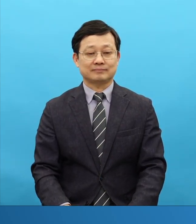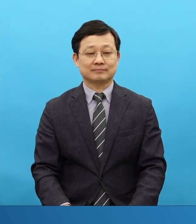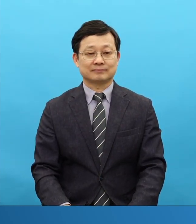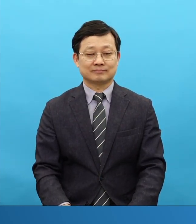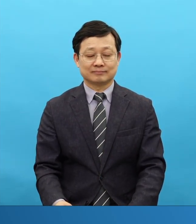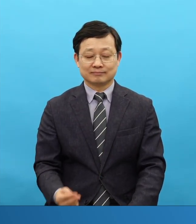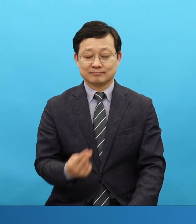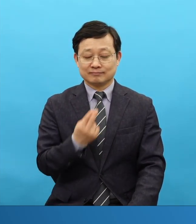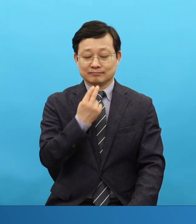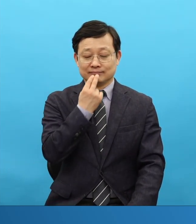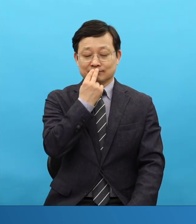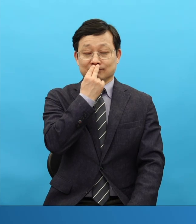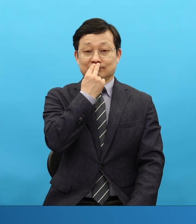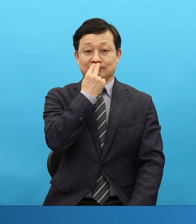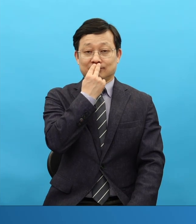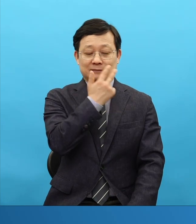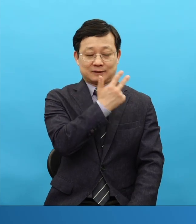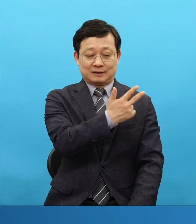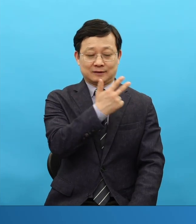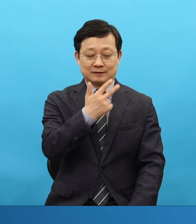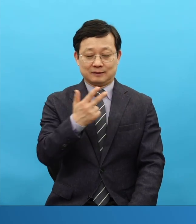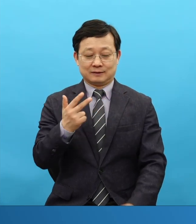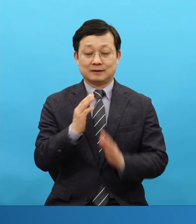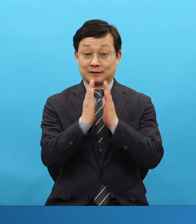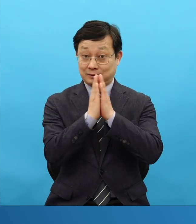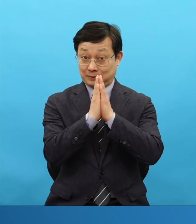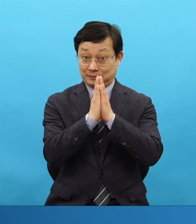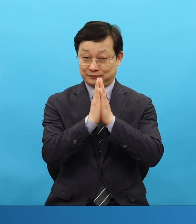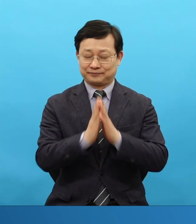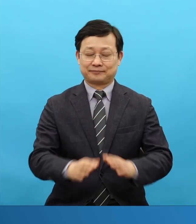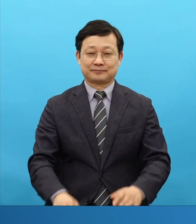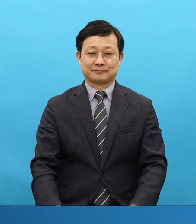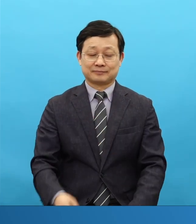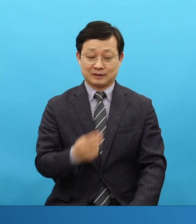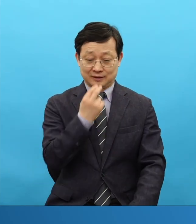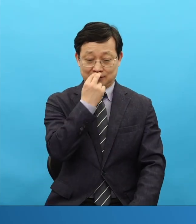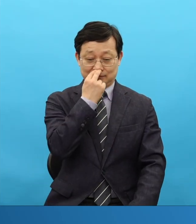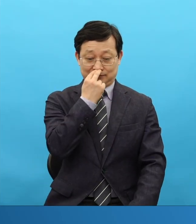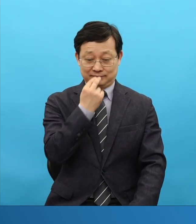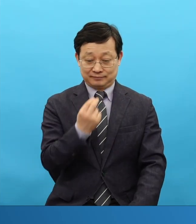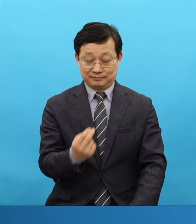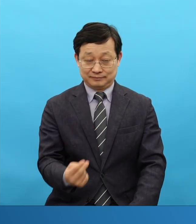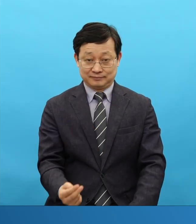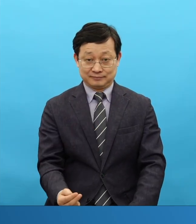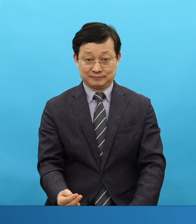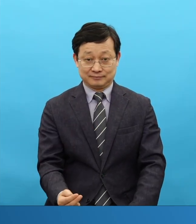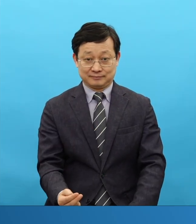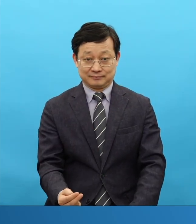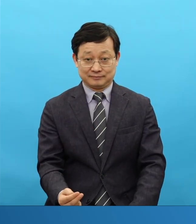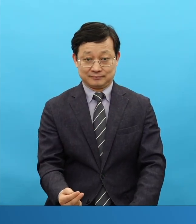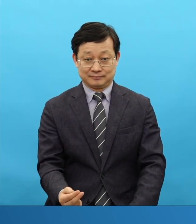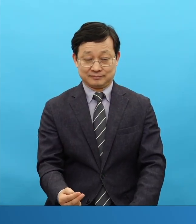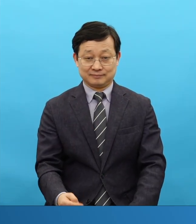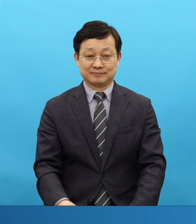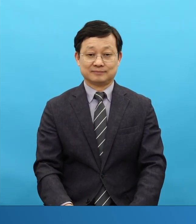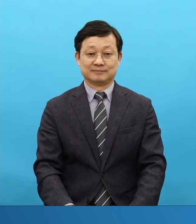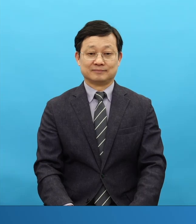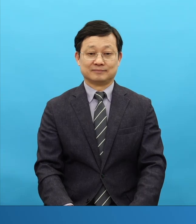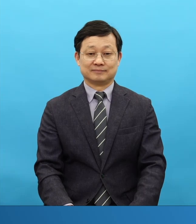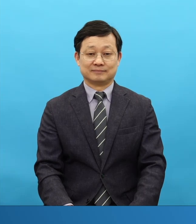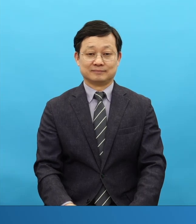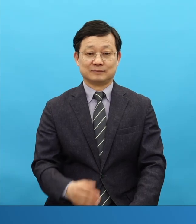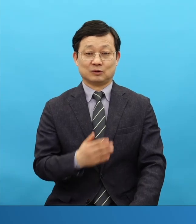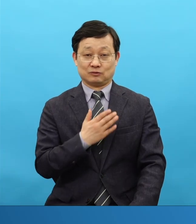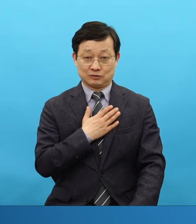이거 하나씩 이렇게 하고요. And when you breathe in, you do this prayer. 내쉴 때는 뭐 또 저를